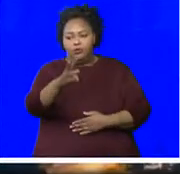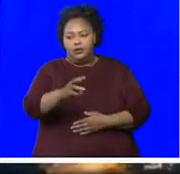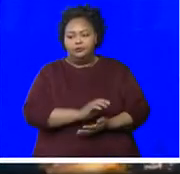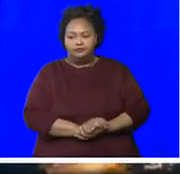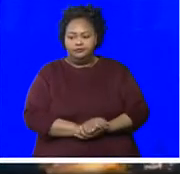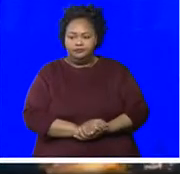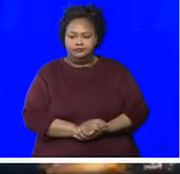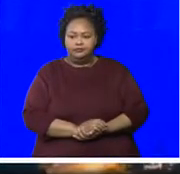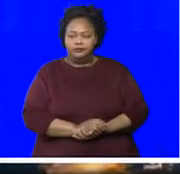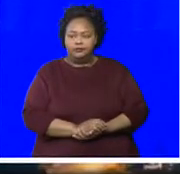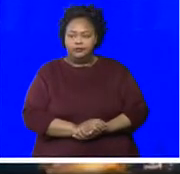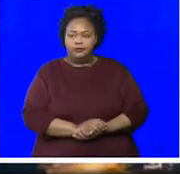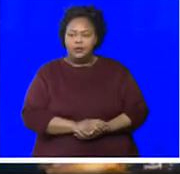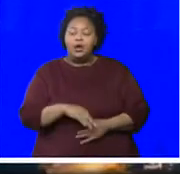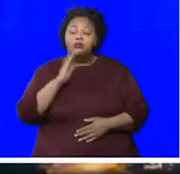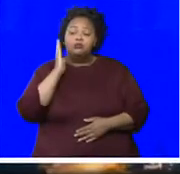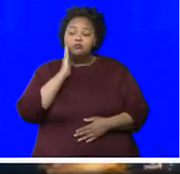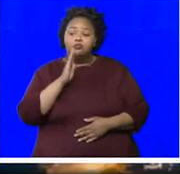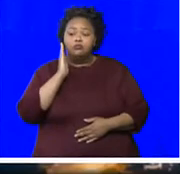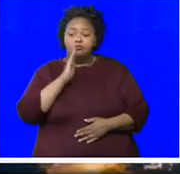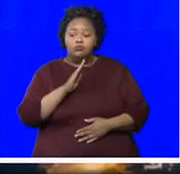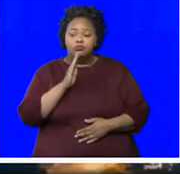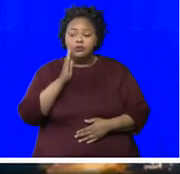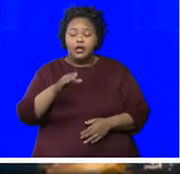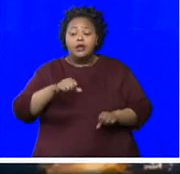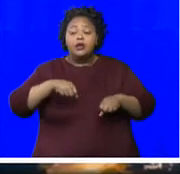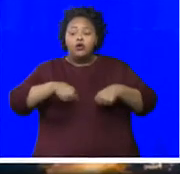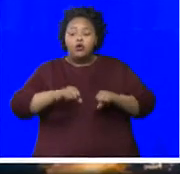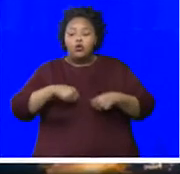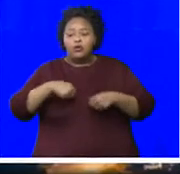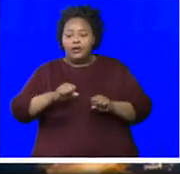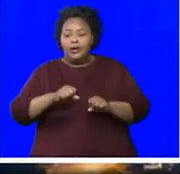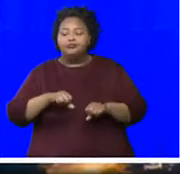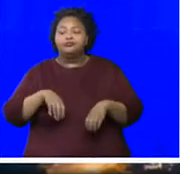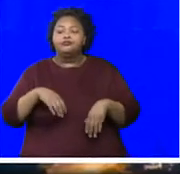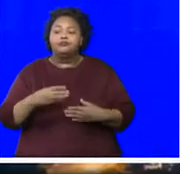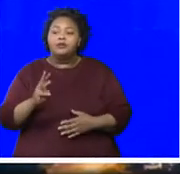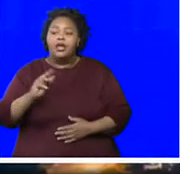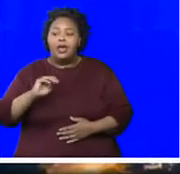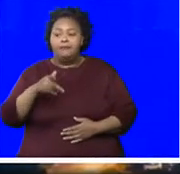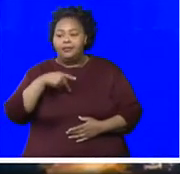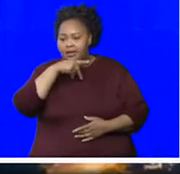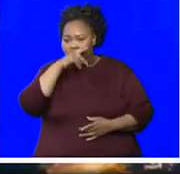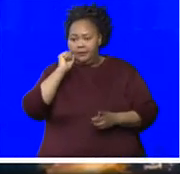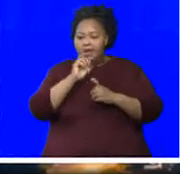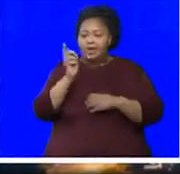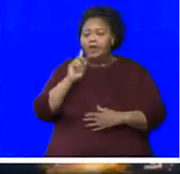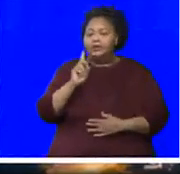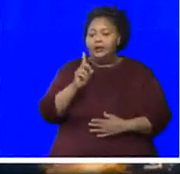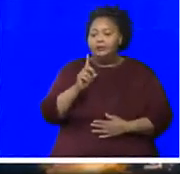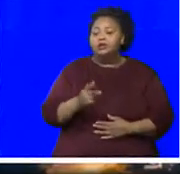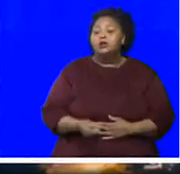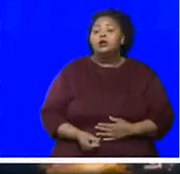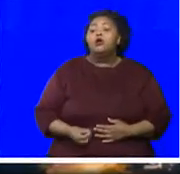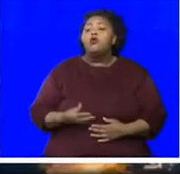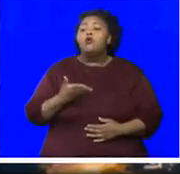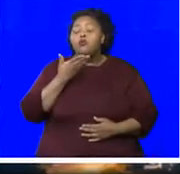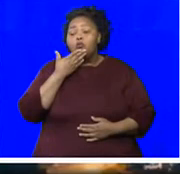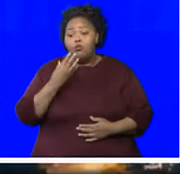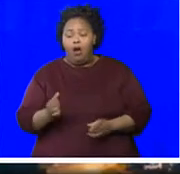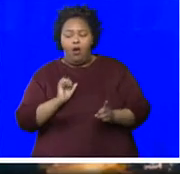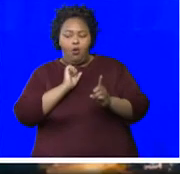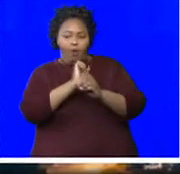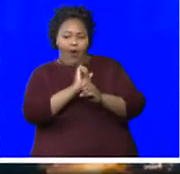Ubekelicale kutama kubulala ngekudubula busathembu Menzi Dlamini longumphana welunga lephalamende lenkundla yasekwaluseni Sibusiso Mapanisi